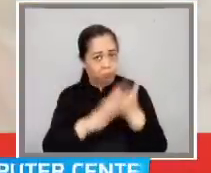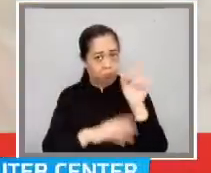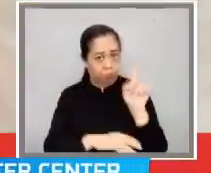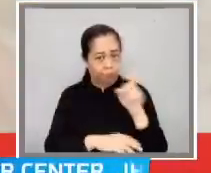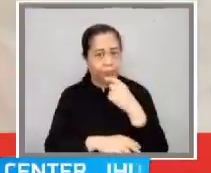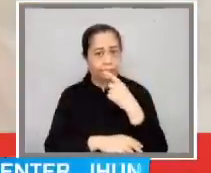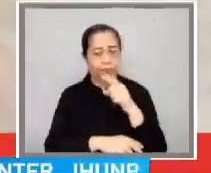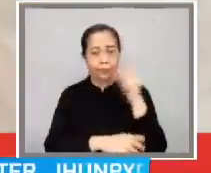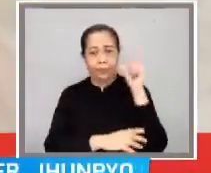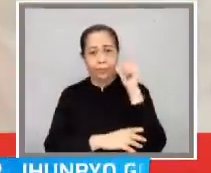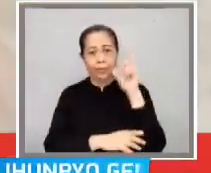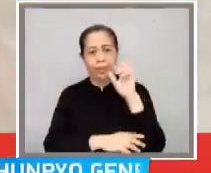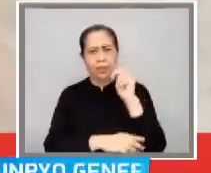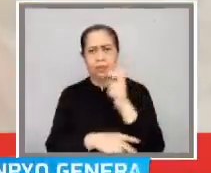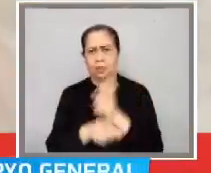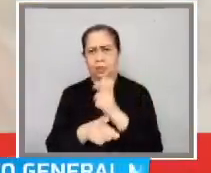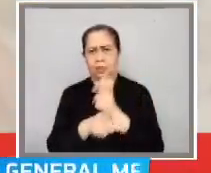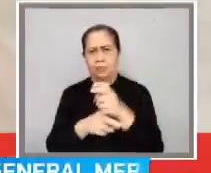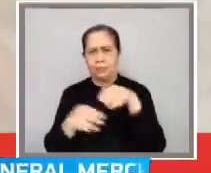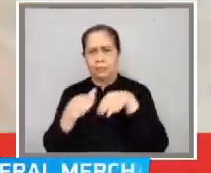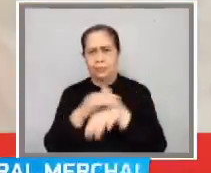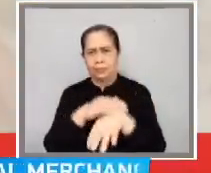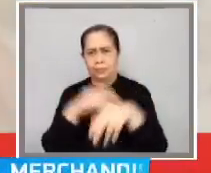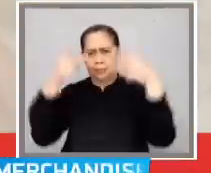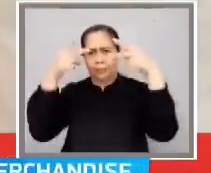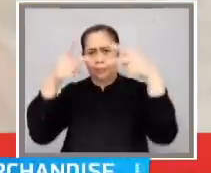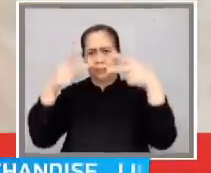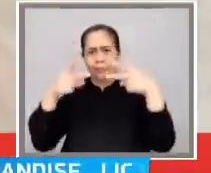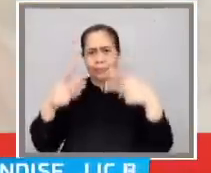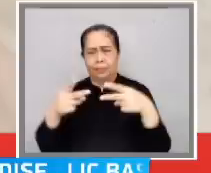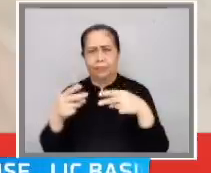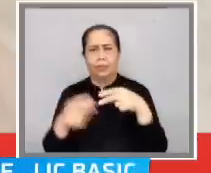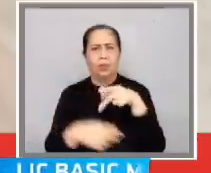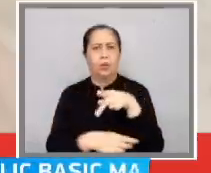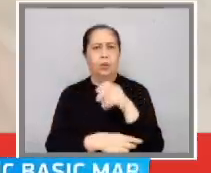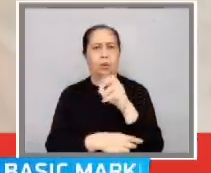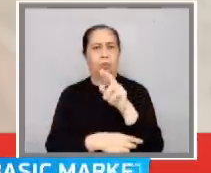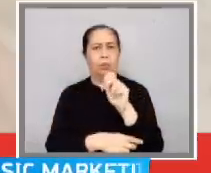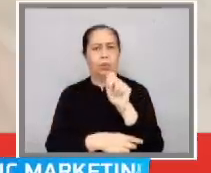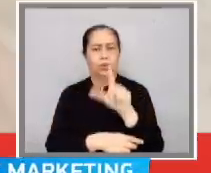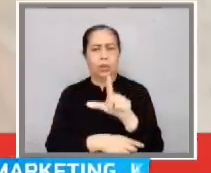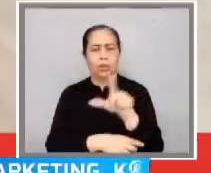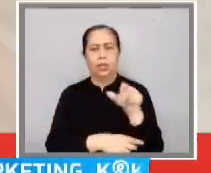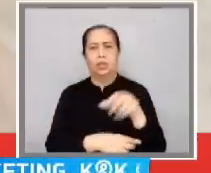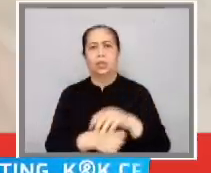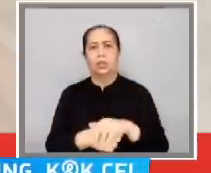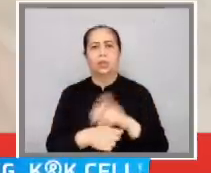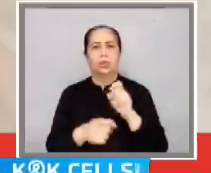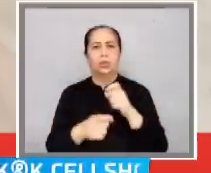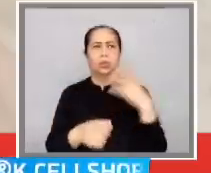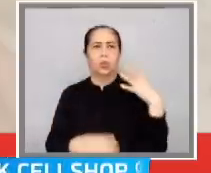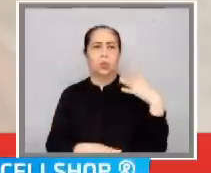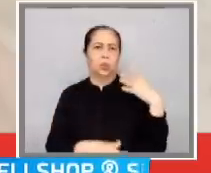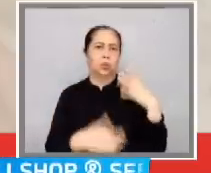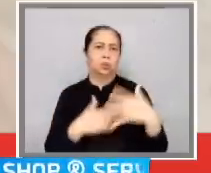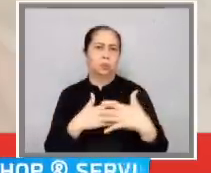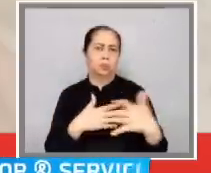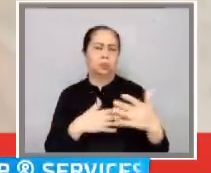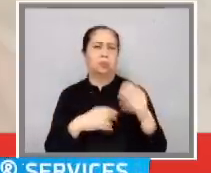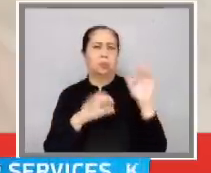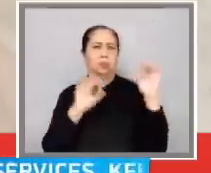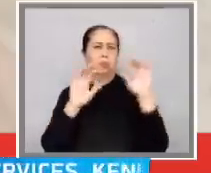Dumpa, hirap siyang makapasok sa website o portal ng SIM registration, kaya papalipasin niya muna ang bugso ng